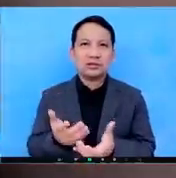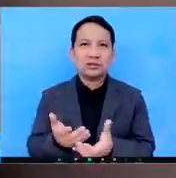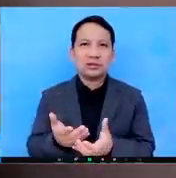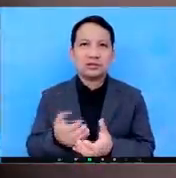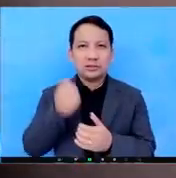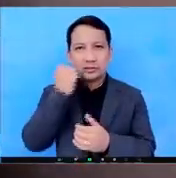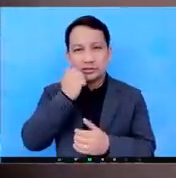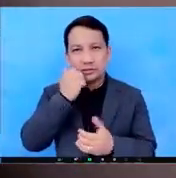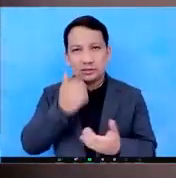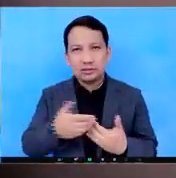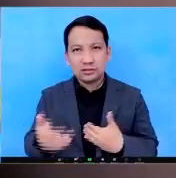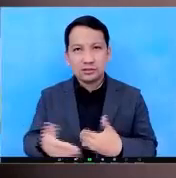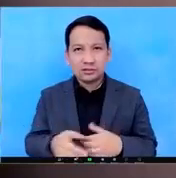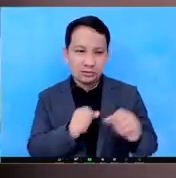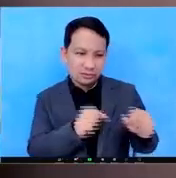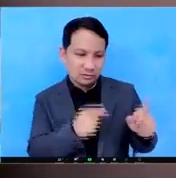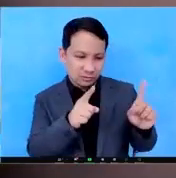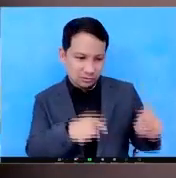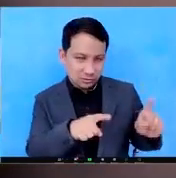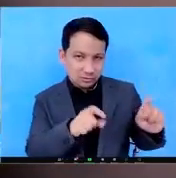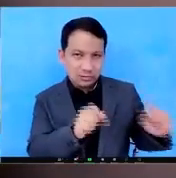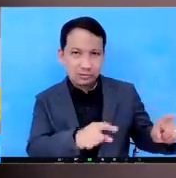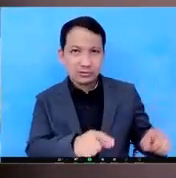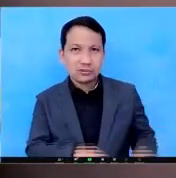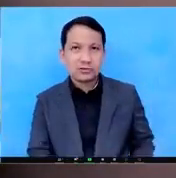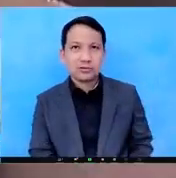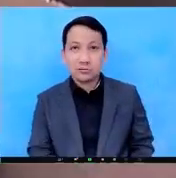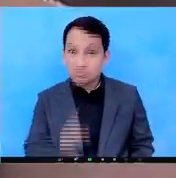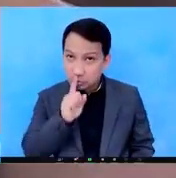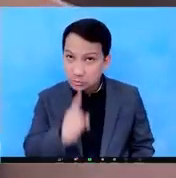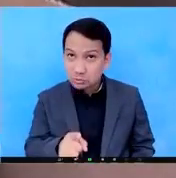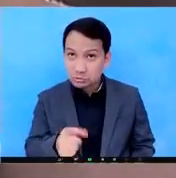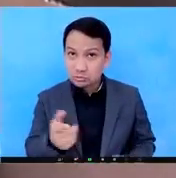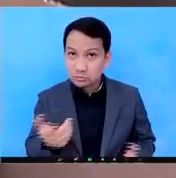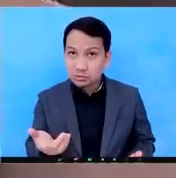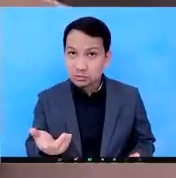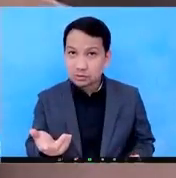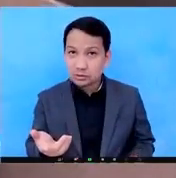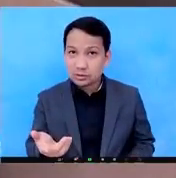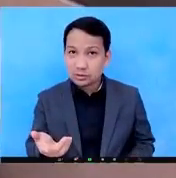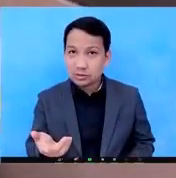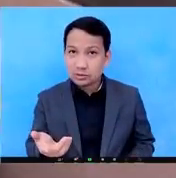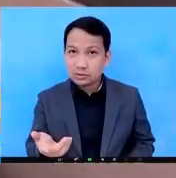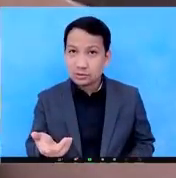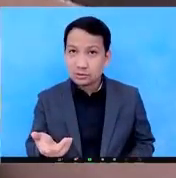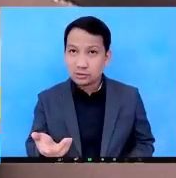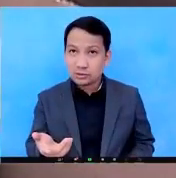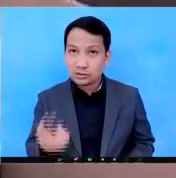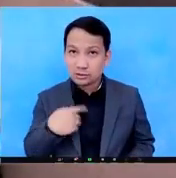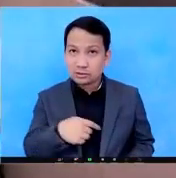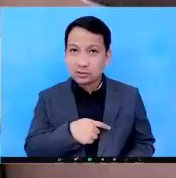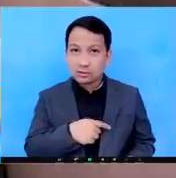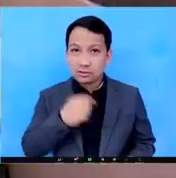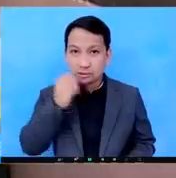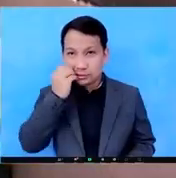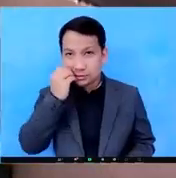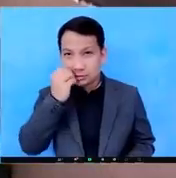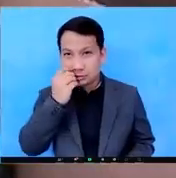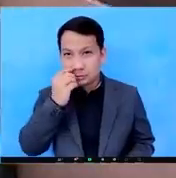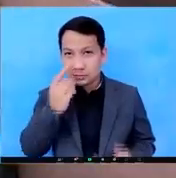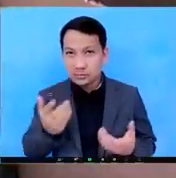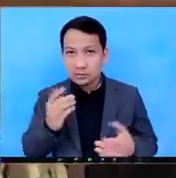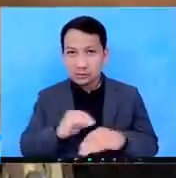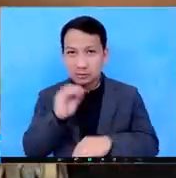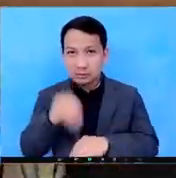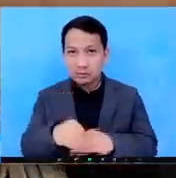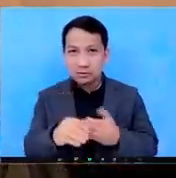Sabi, titesting lang namin, ganun. Kung totoo ba. Kasi naman, mayroon mga sobrang sibuyas sa bahay. Sobra-sobra, kaya